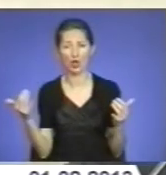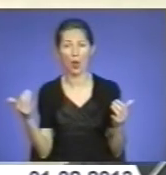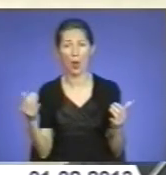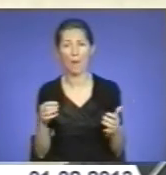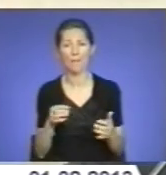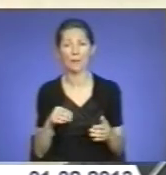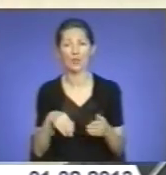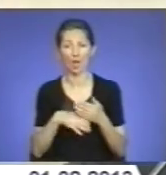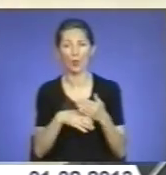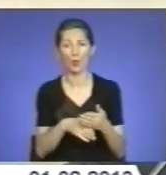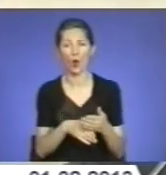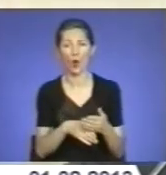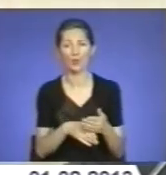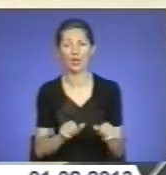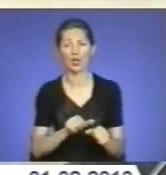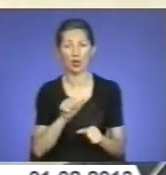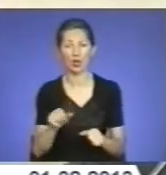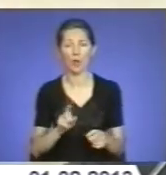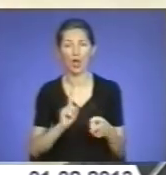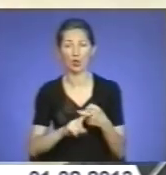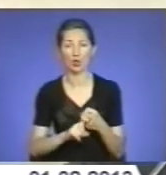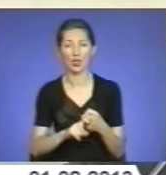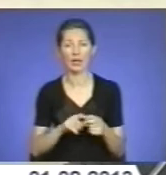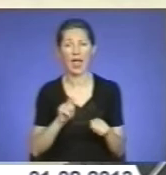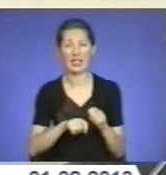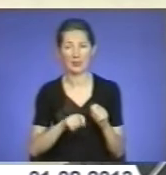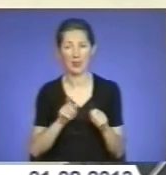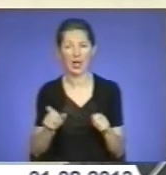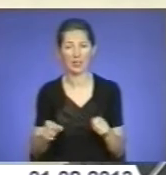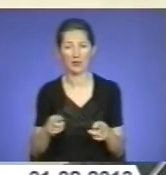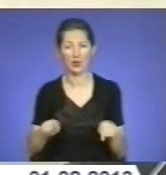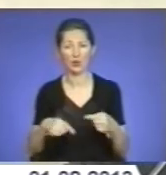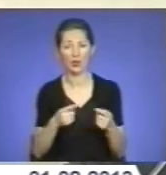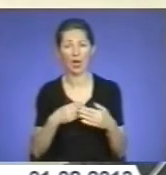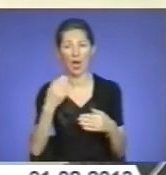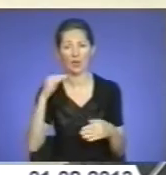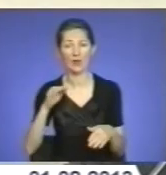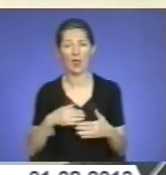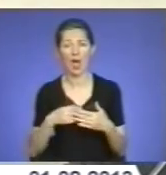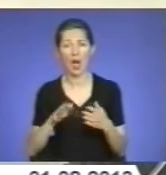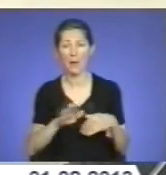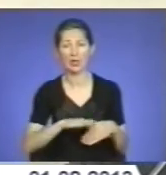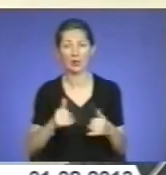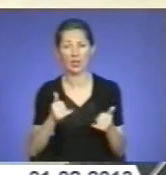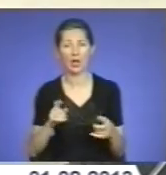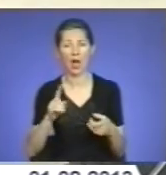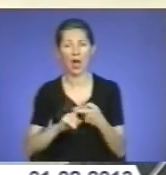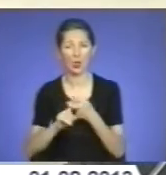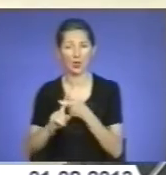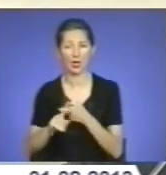методологічну допомогу. Зокрема, залучати експертів та створювати ефективні майданчики для комунікації влада,